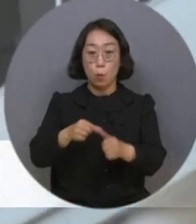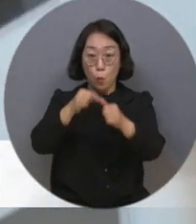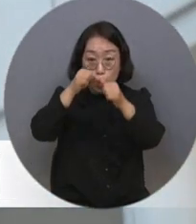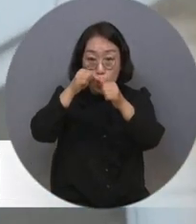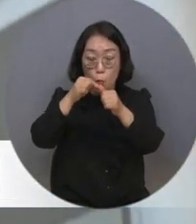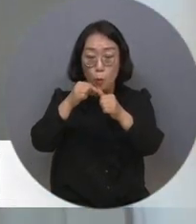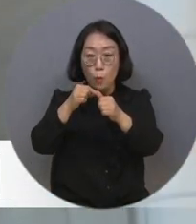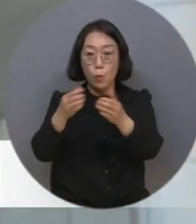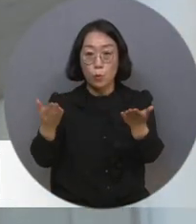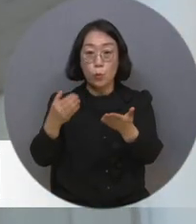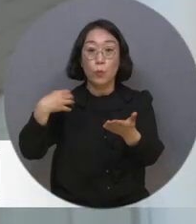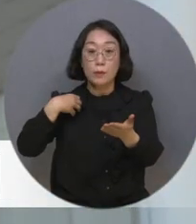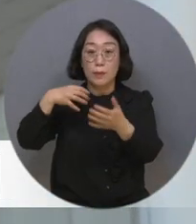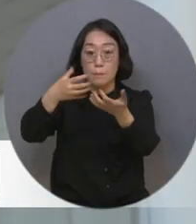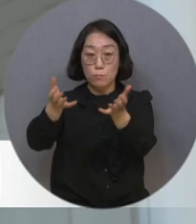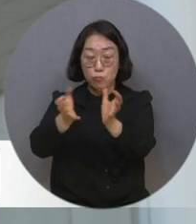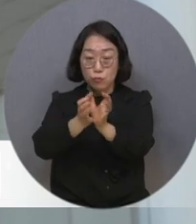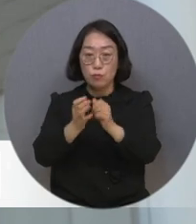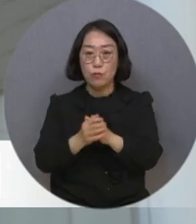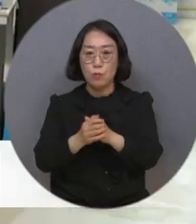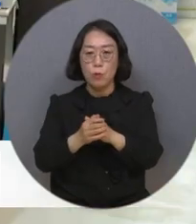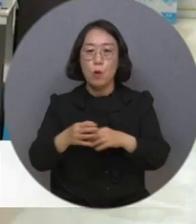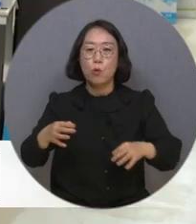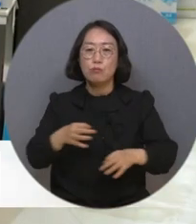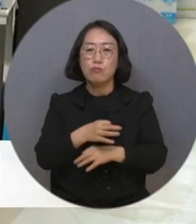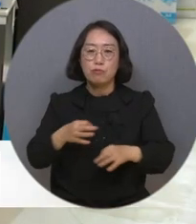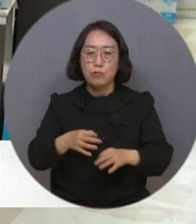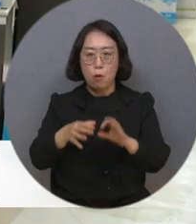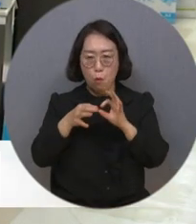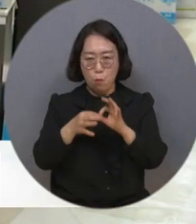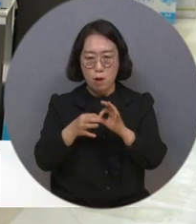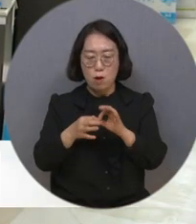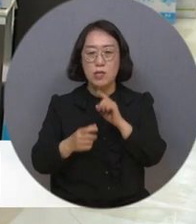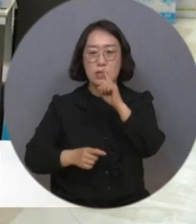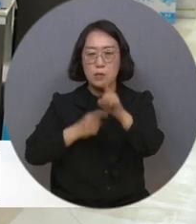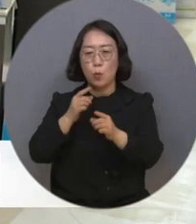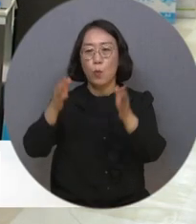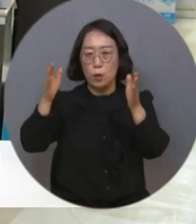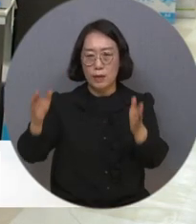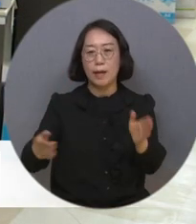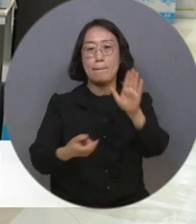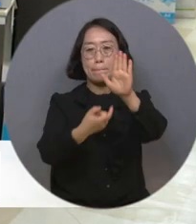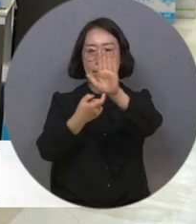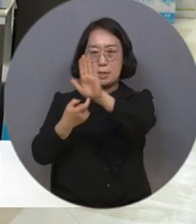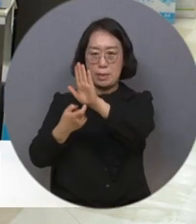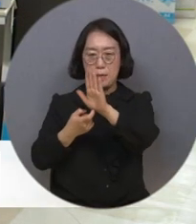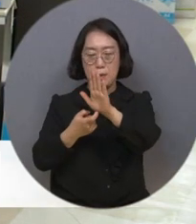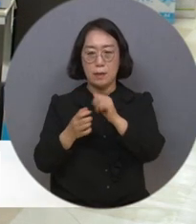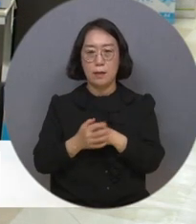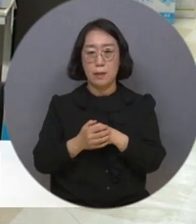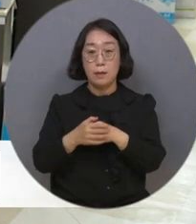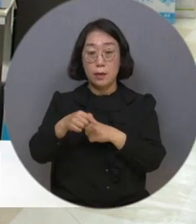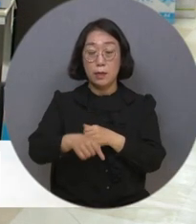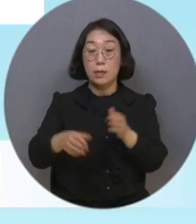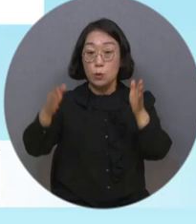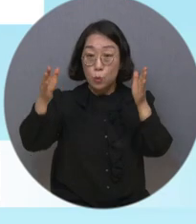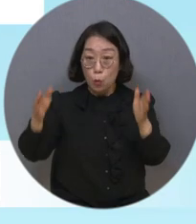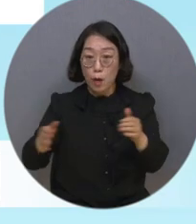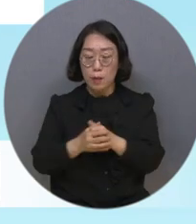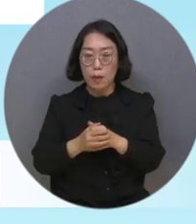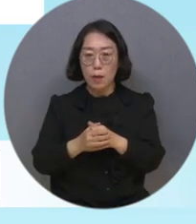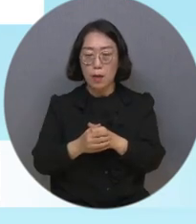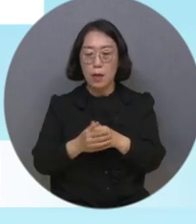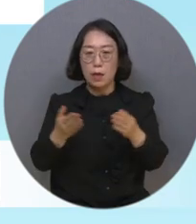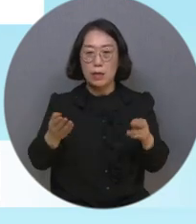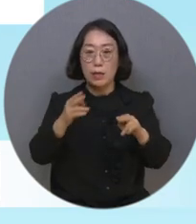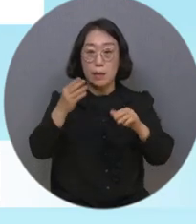고용노동부는 다음 달 9일까지 고용보험 보정수급 집중신고기간을 운영합니다. 노동부는 이 집중신고기간에